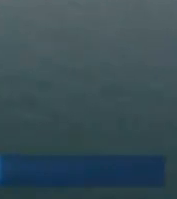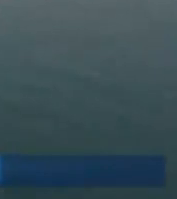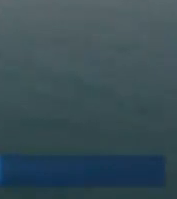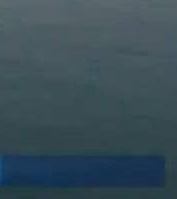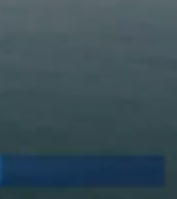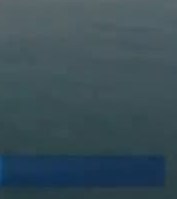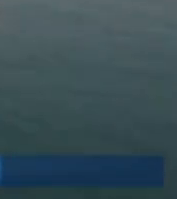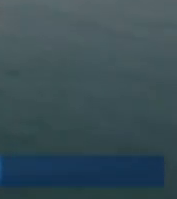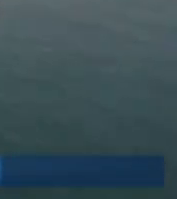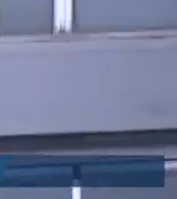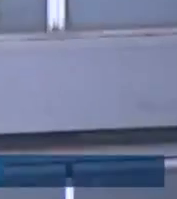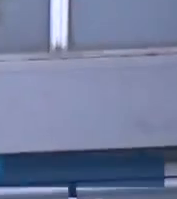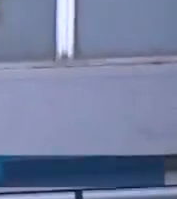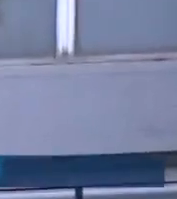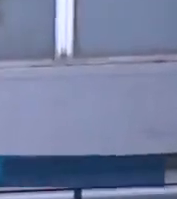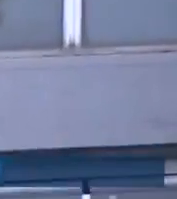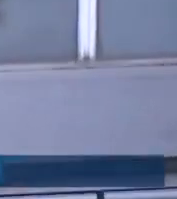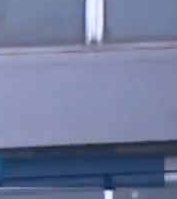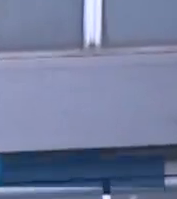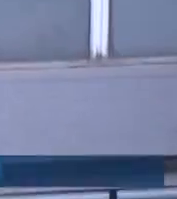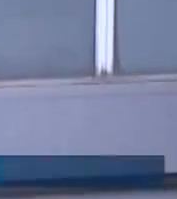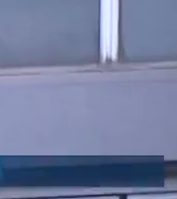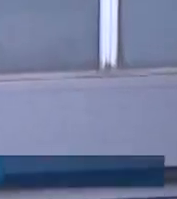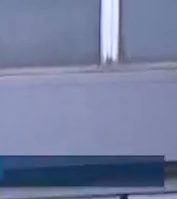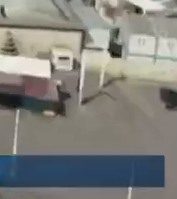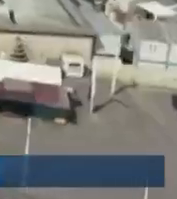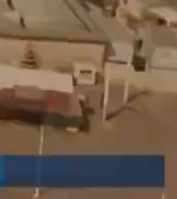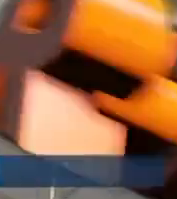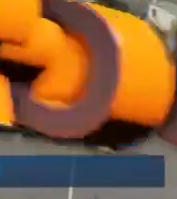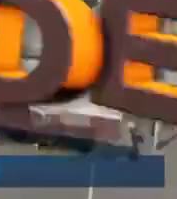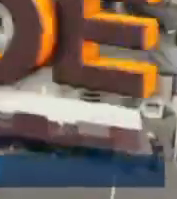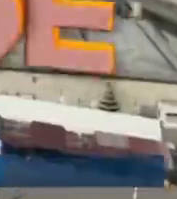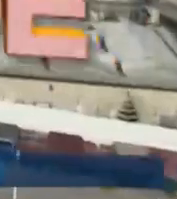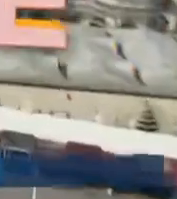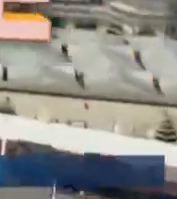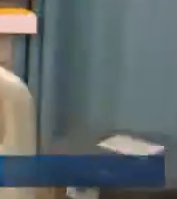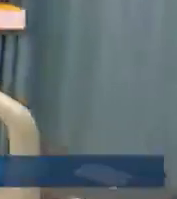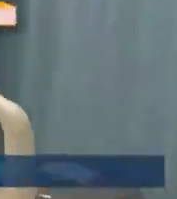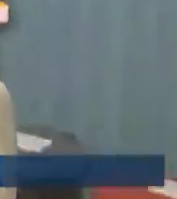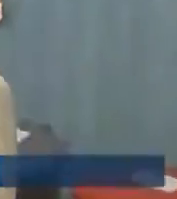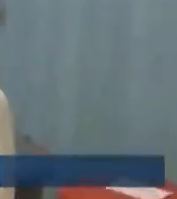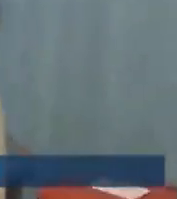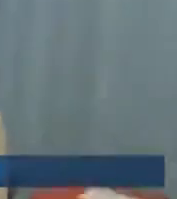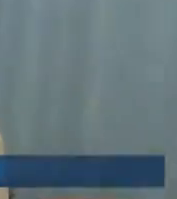kısıtlamaları işe yarıyor mu? Tüm bu sorular ve cevapları birazdan ATV Ana Haber'de.